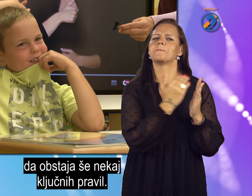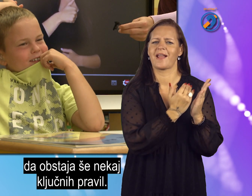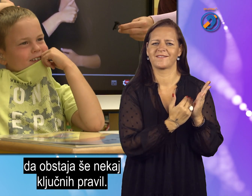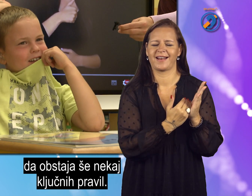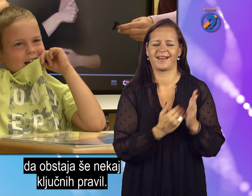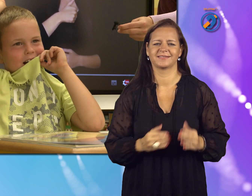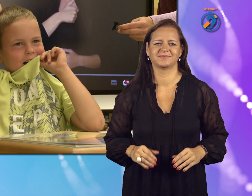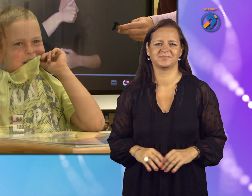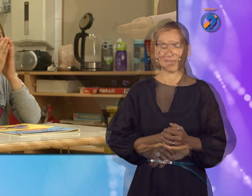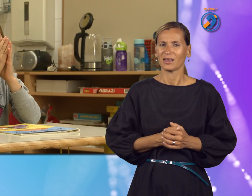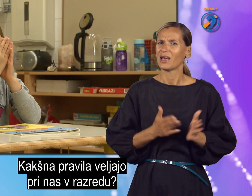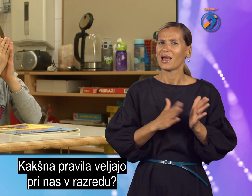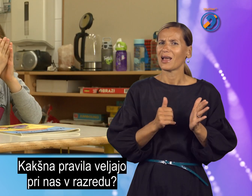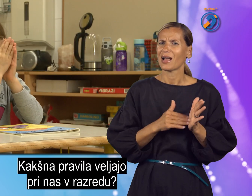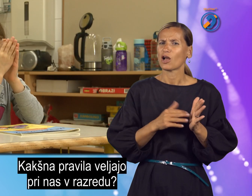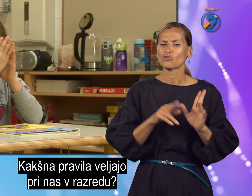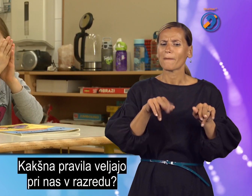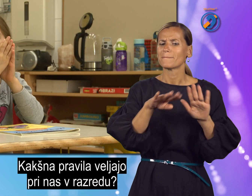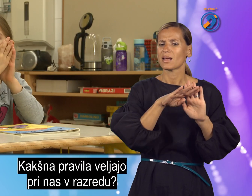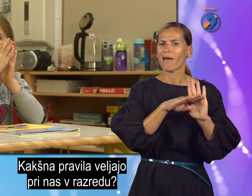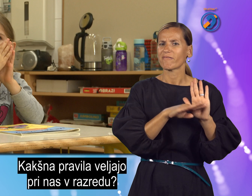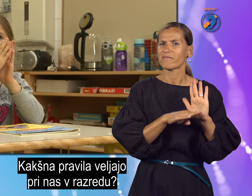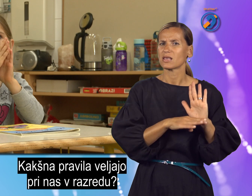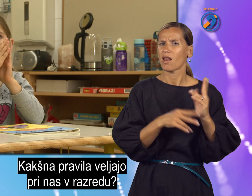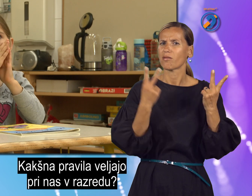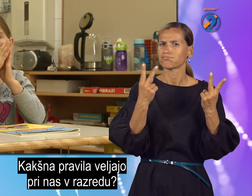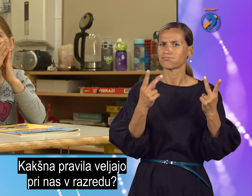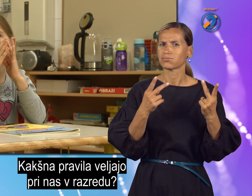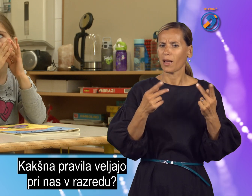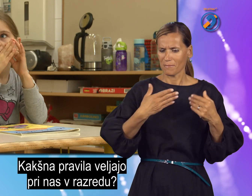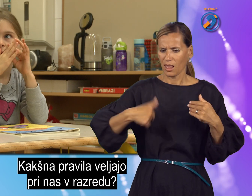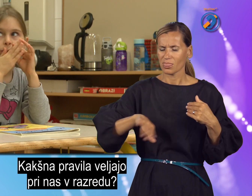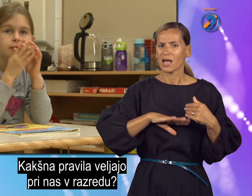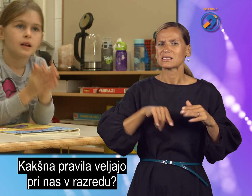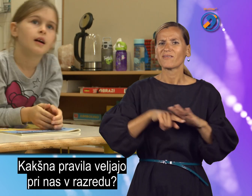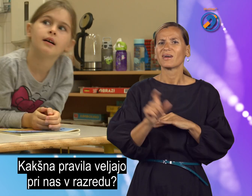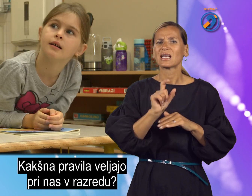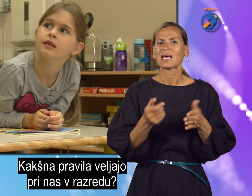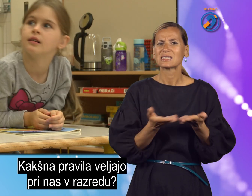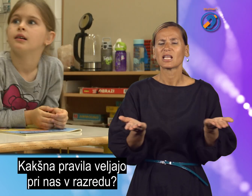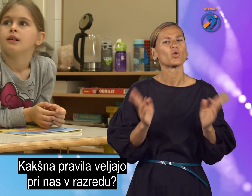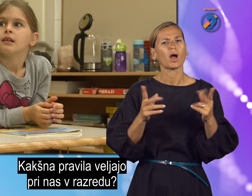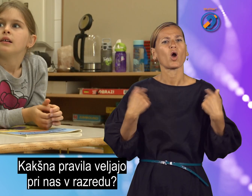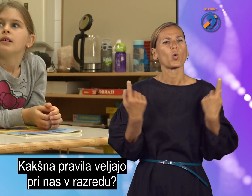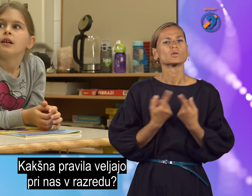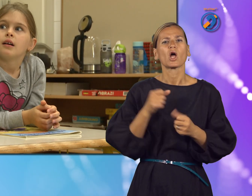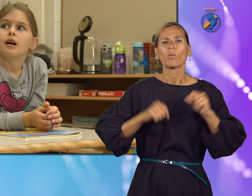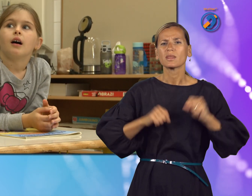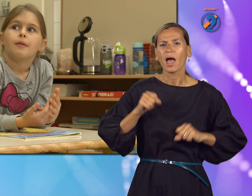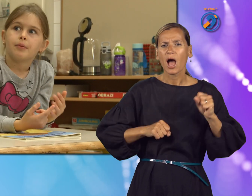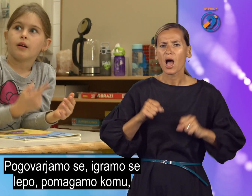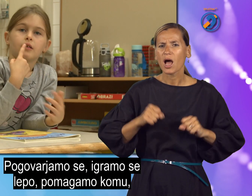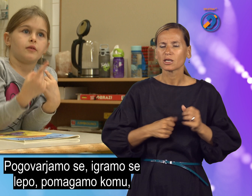pravil. Kakšna pravila veljajo pri nas v razredu? Kako se obnašamo, kako se vedemo?